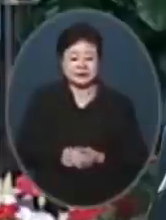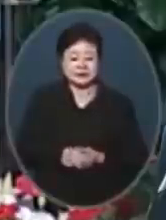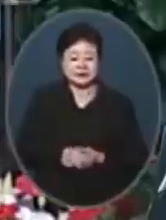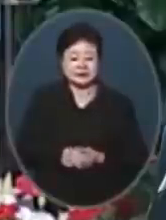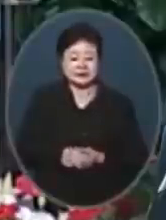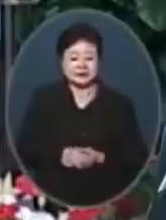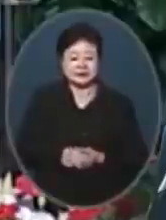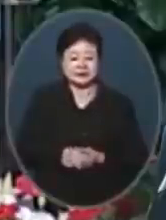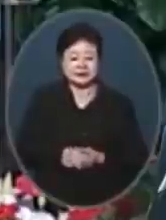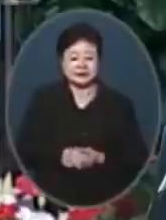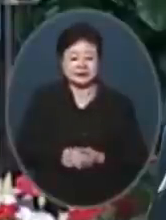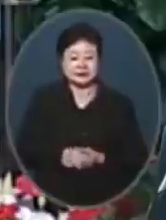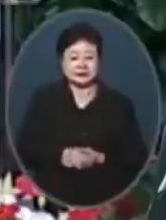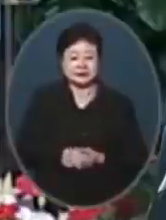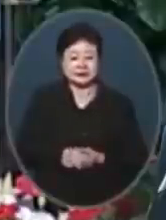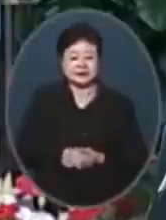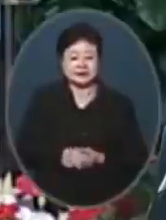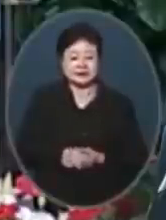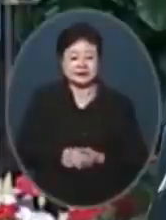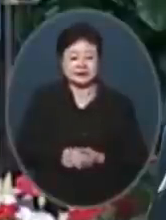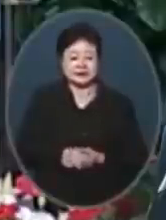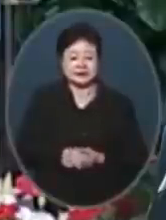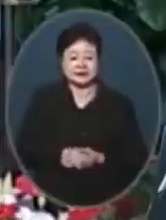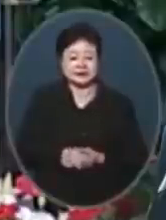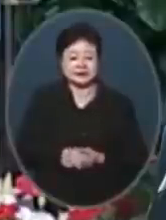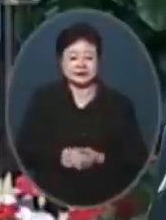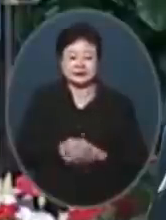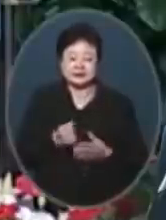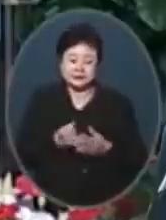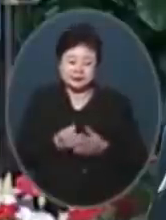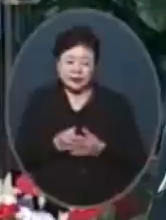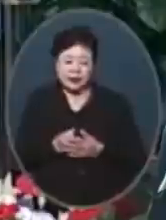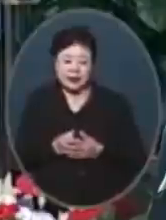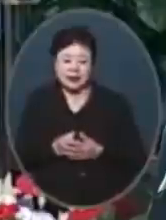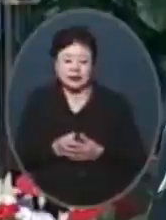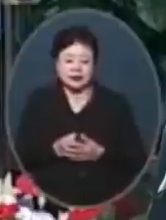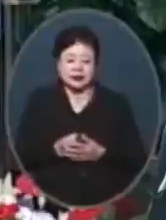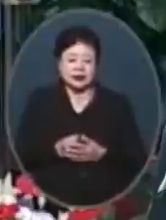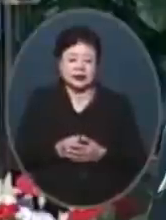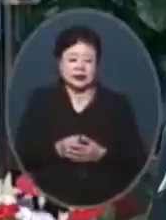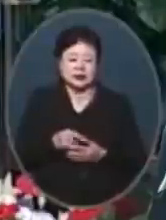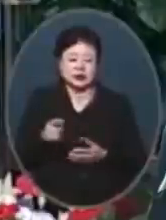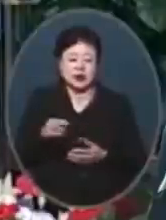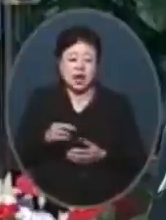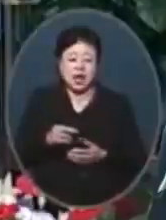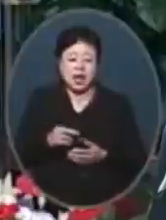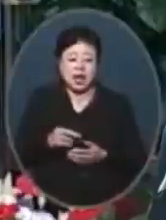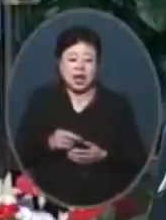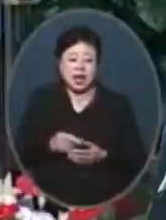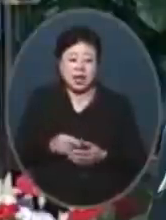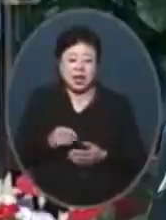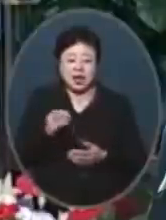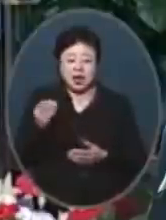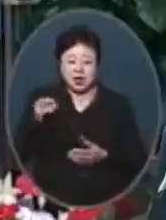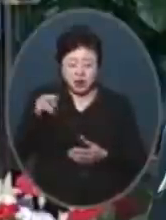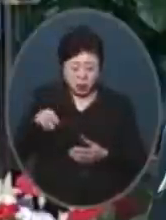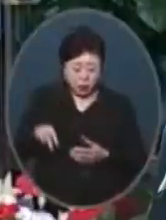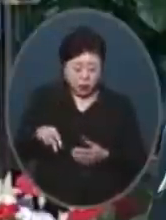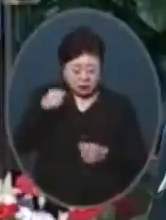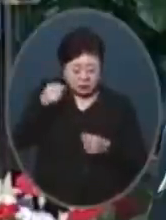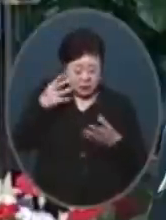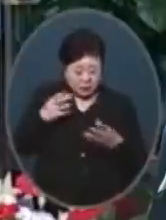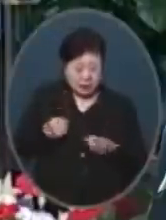한몫 받았습니다. 그래서 조카인 롯이 짐승이 많고